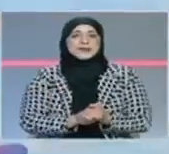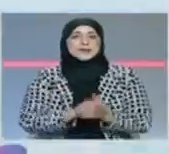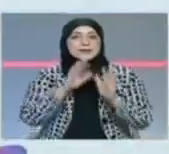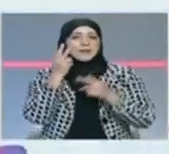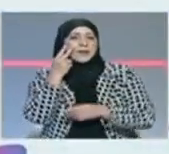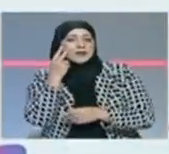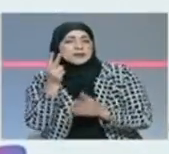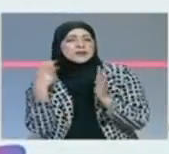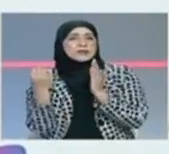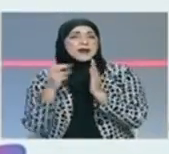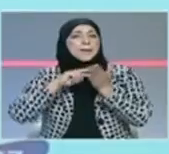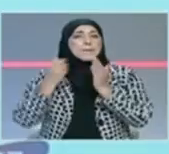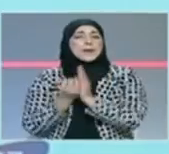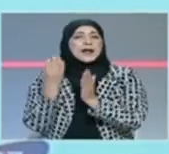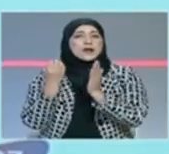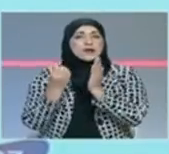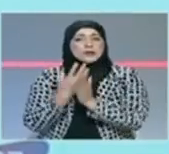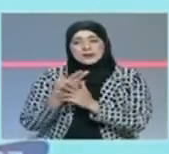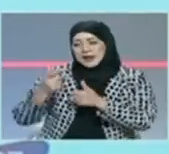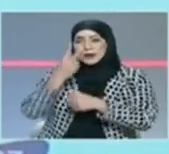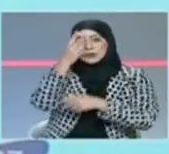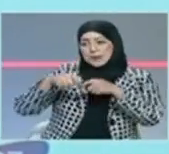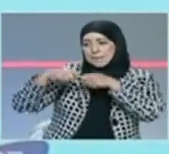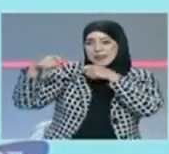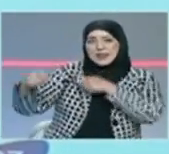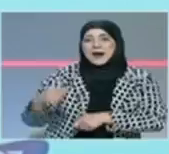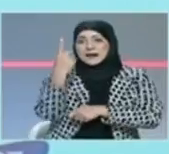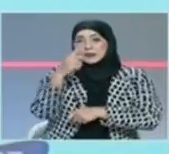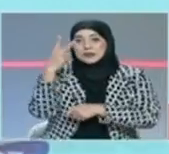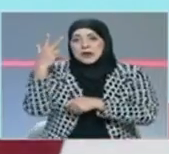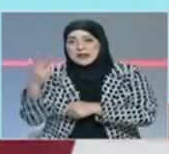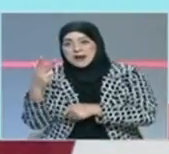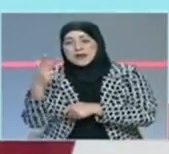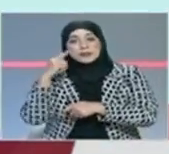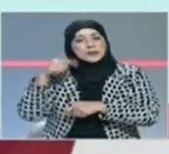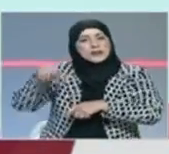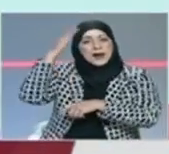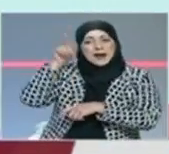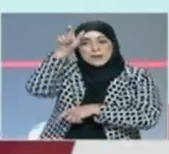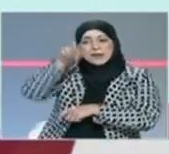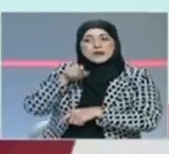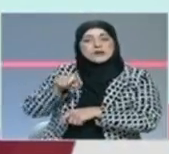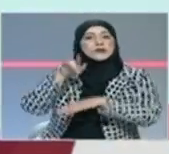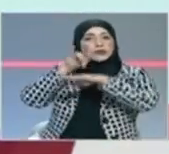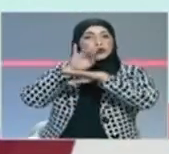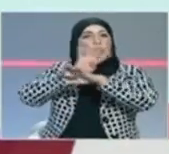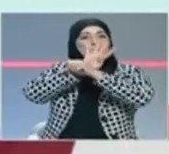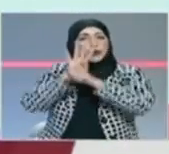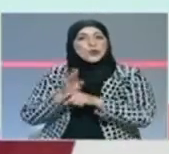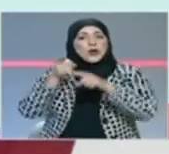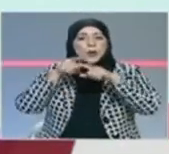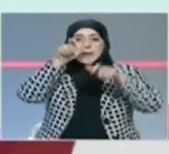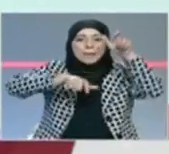رصدوا معلومات الاغتراب على بعد مترين أو 3 أمتار مع تحديد مسار المصابين بفيروس كورونا ومسار كل